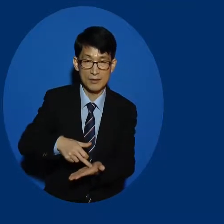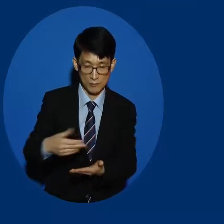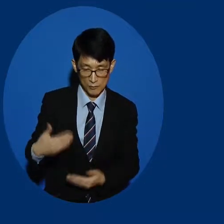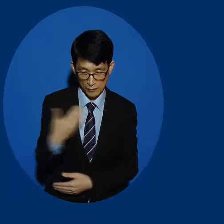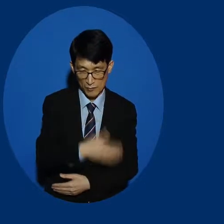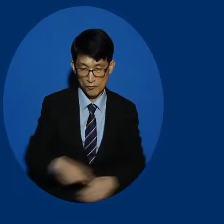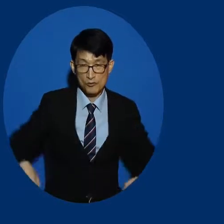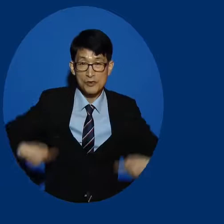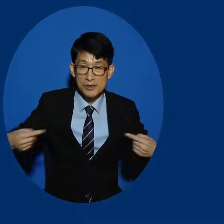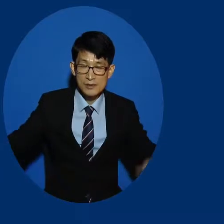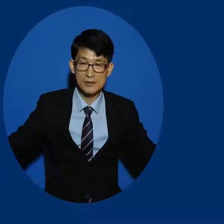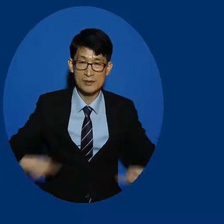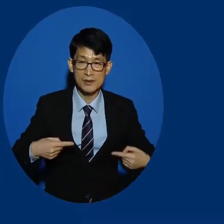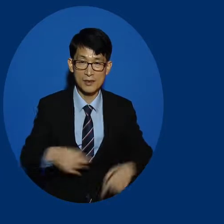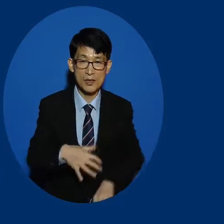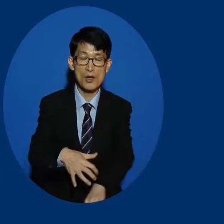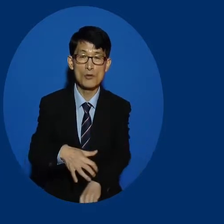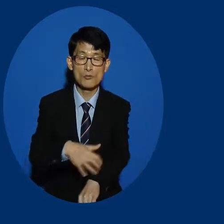거예요.